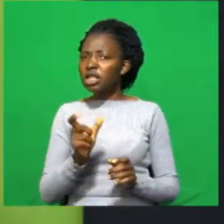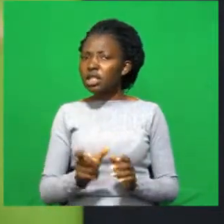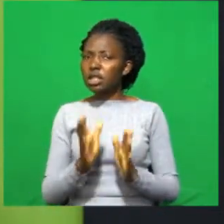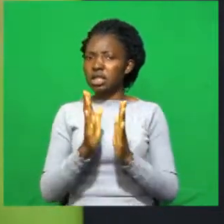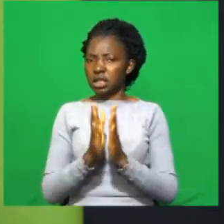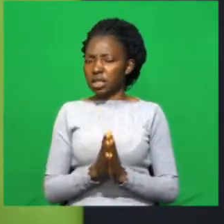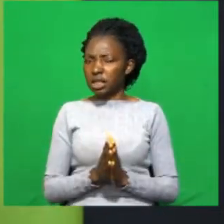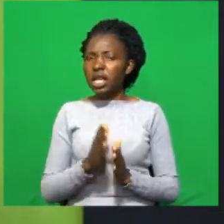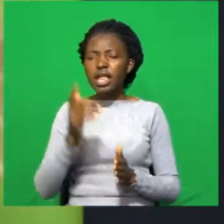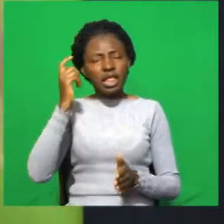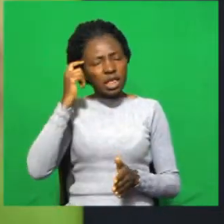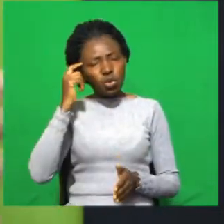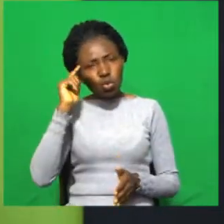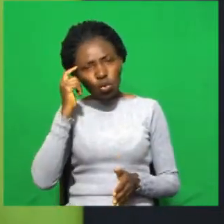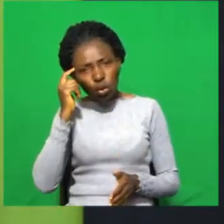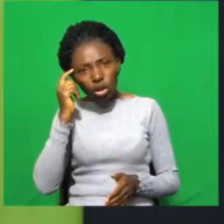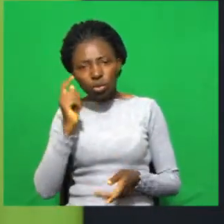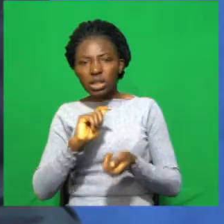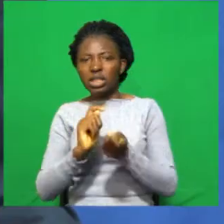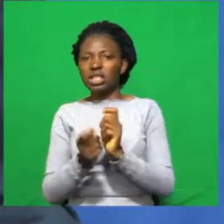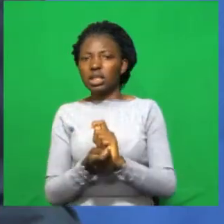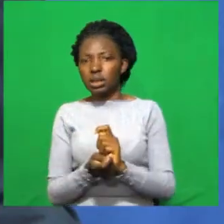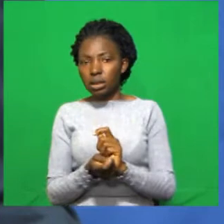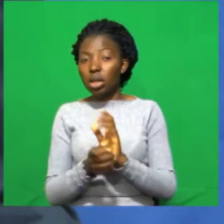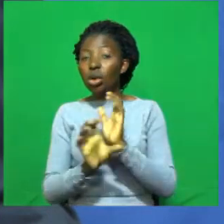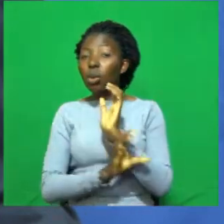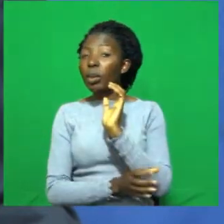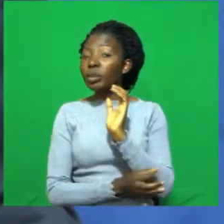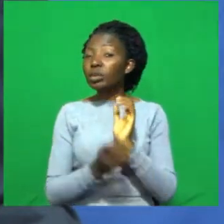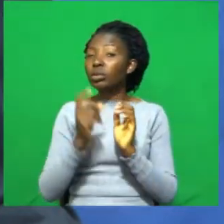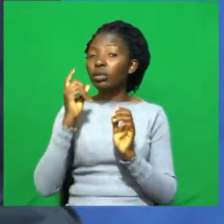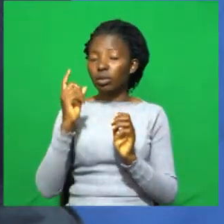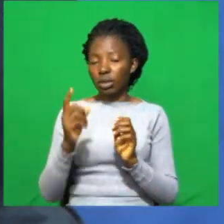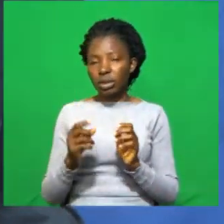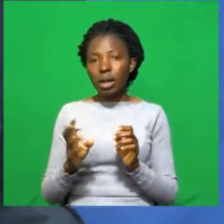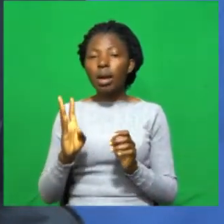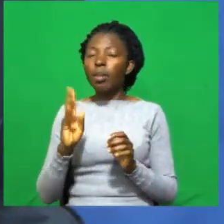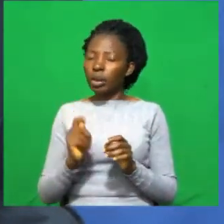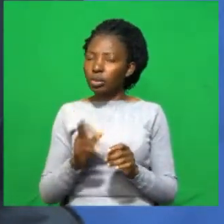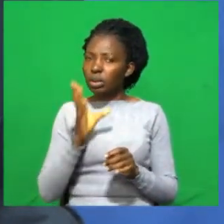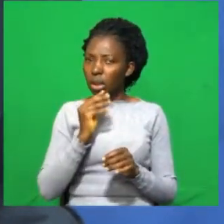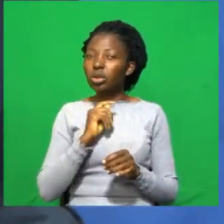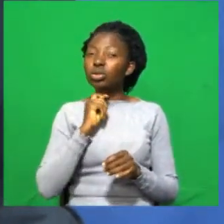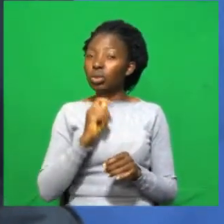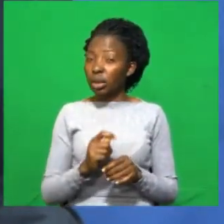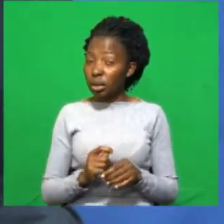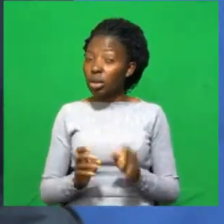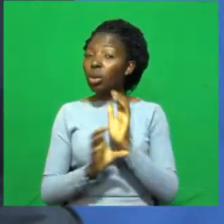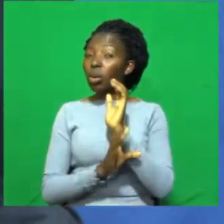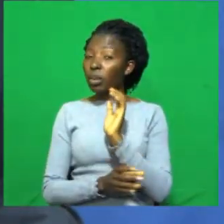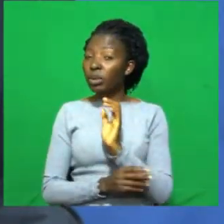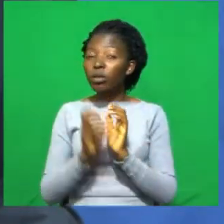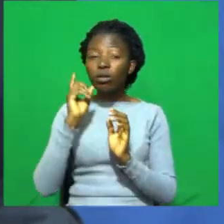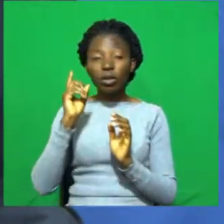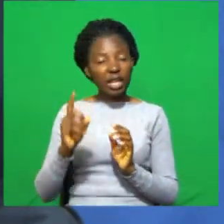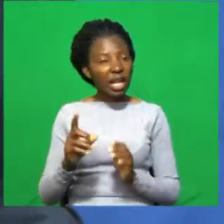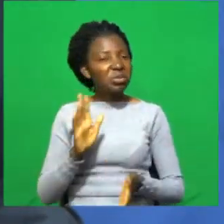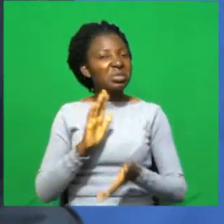Chii chakanyatsoitika pa? Inochinjika here mitemo? Pachokwadi chaipo chaipo mitemo yaMwari haichinjwe,